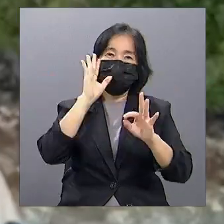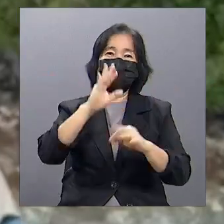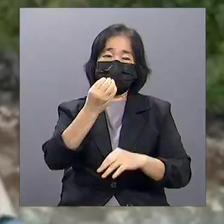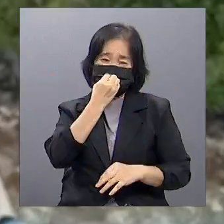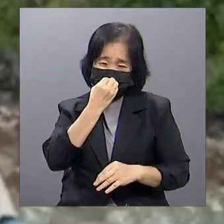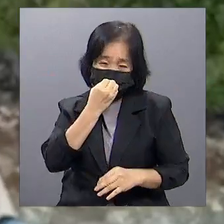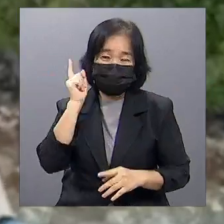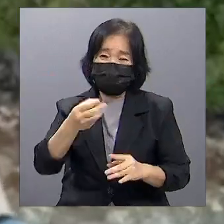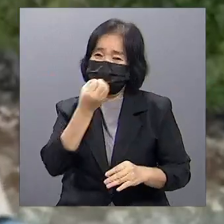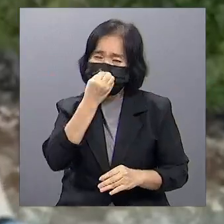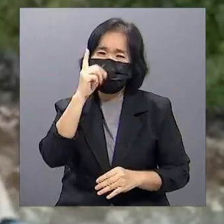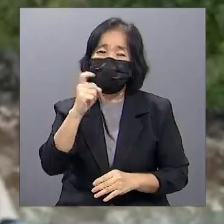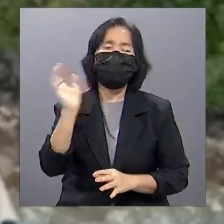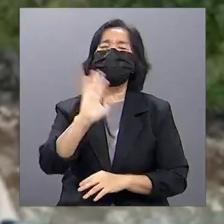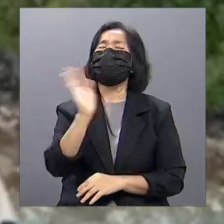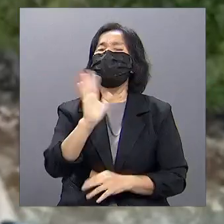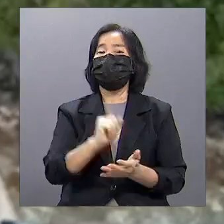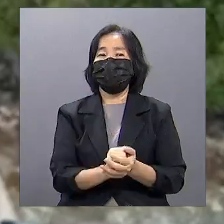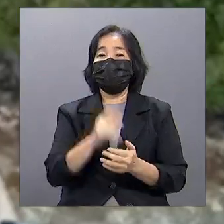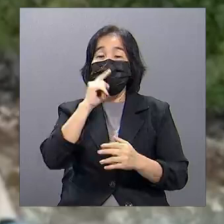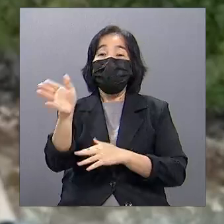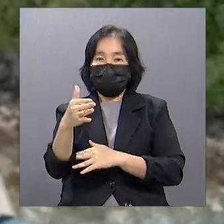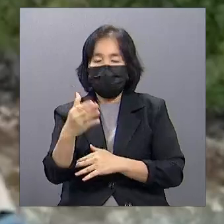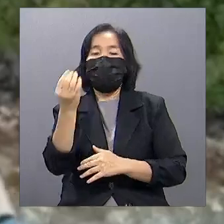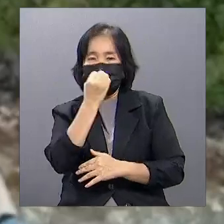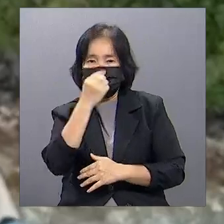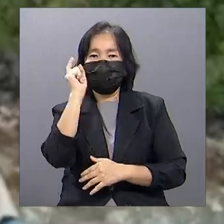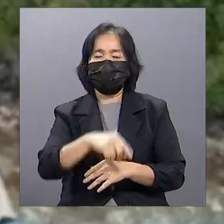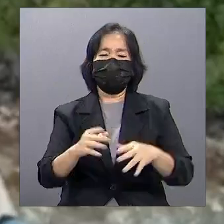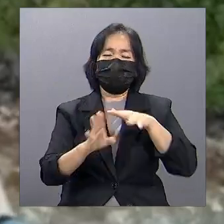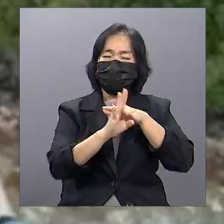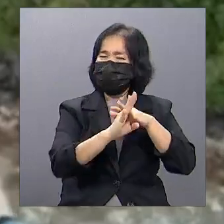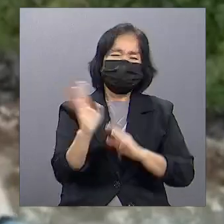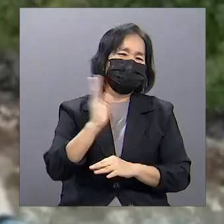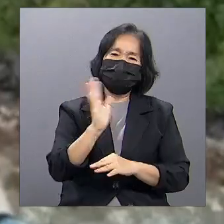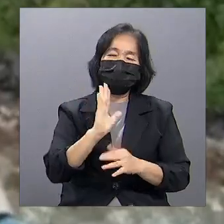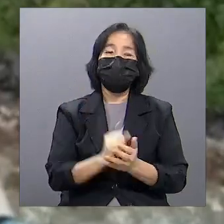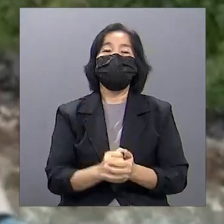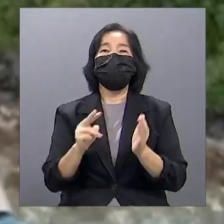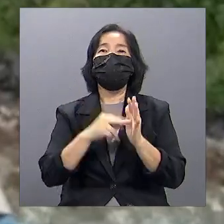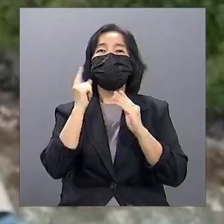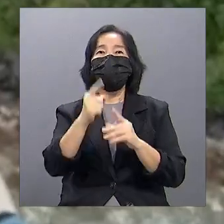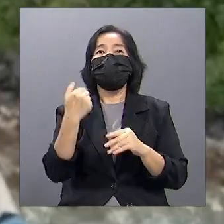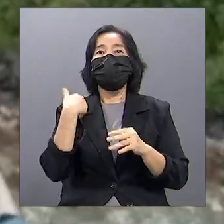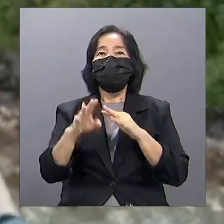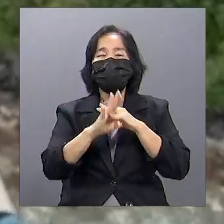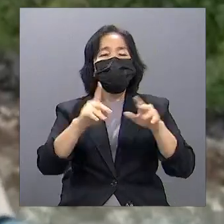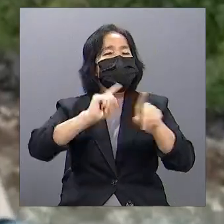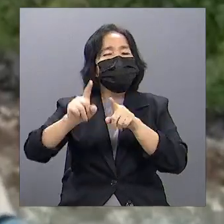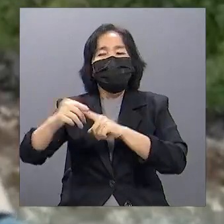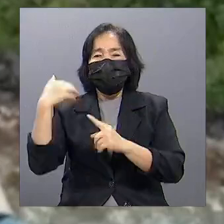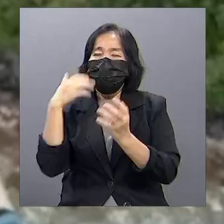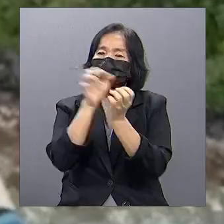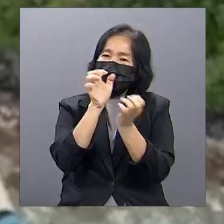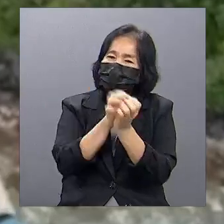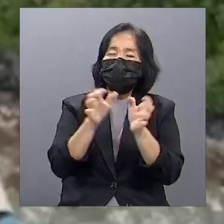เศรษฐกิจเพื่ออะไรต่างๆเราฉลามไม่เคยเป็นสัตว์น้ำเศรษฐกิจนะครับเพราะฉะนั้นตรงนี้เนี่ยเราจะมีสัตว์น้ำอื่นๆให้เลือกบริโภคได้อีกมากม